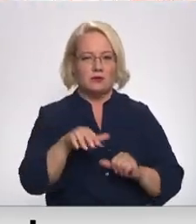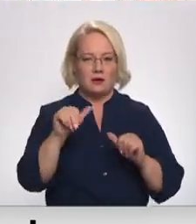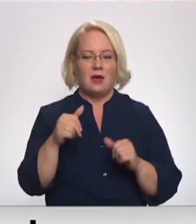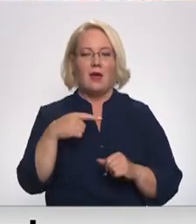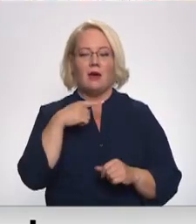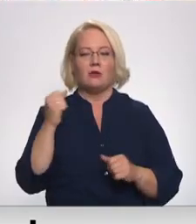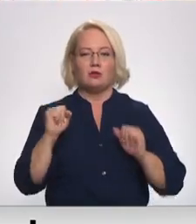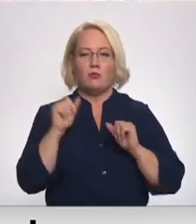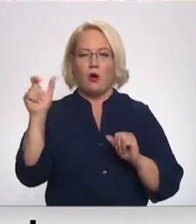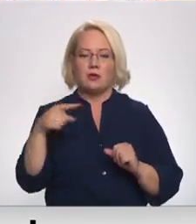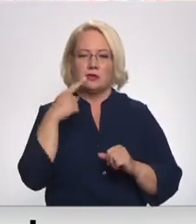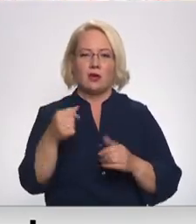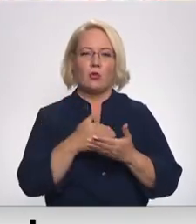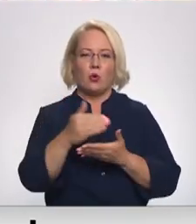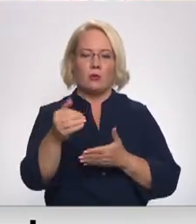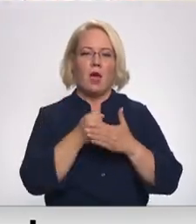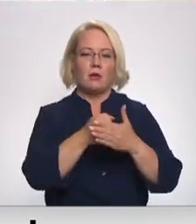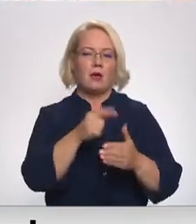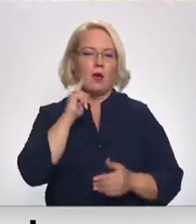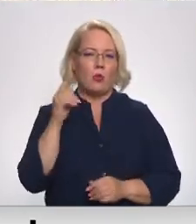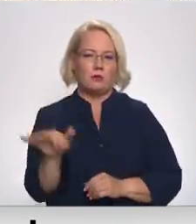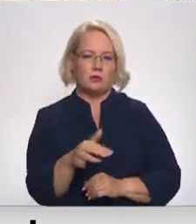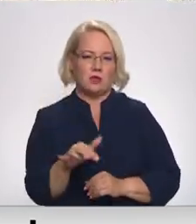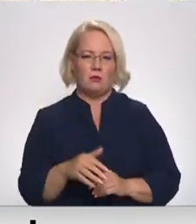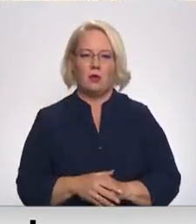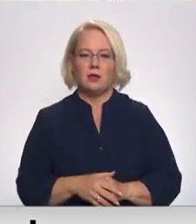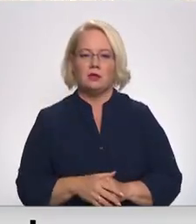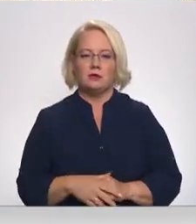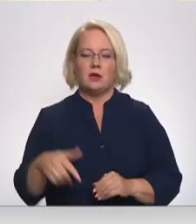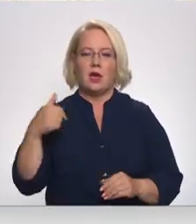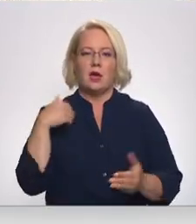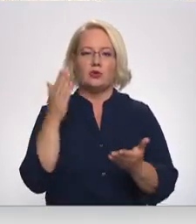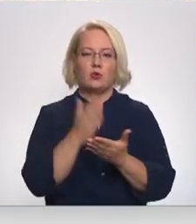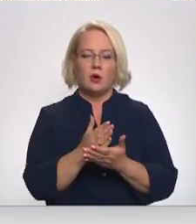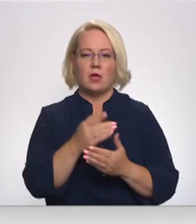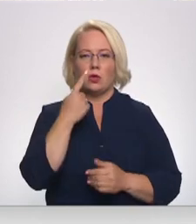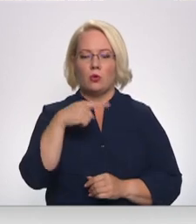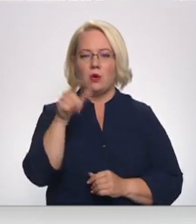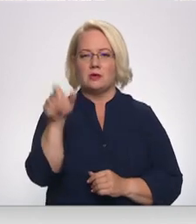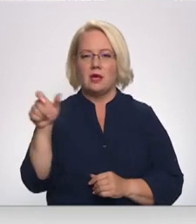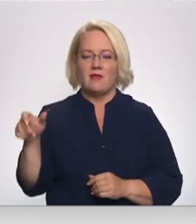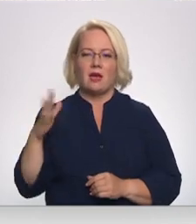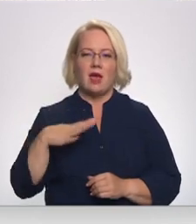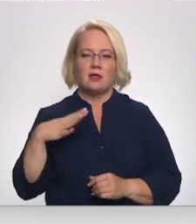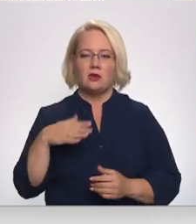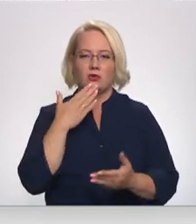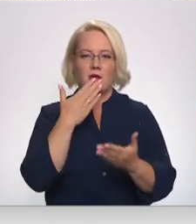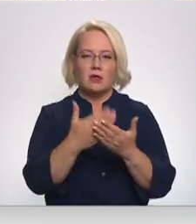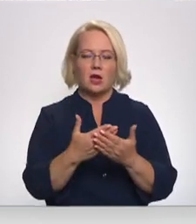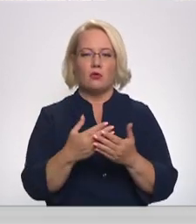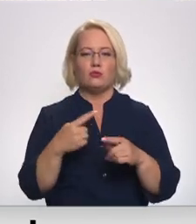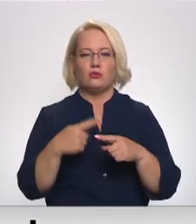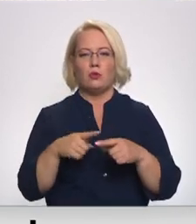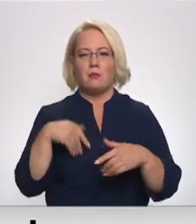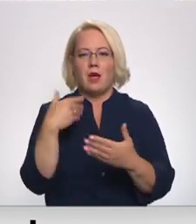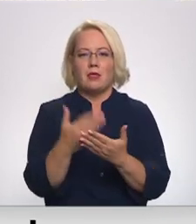turpinās atbalstīt jaunos basketbolistus. Es noteikti no cilvēkiem gaidīšu ieteikumus un